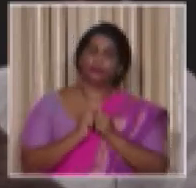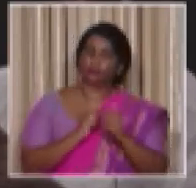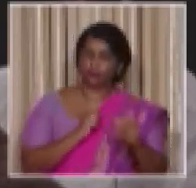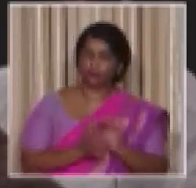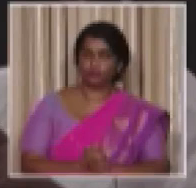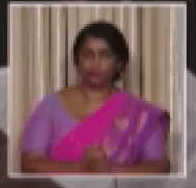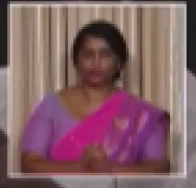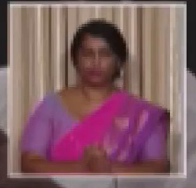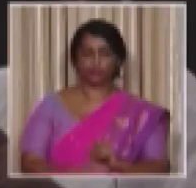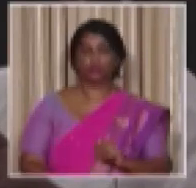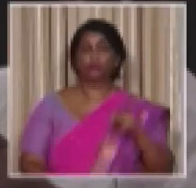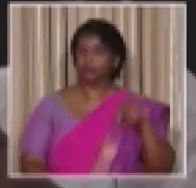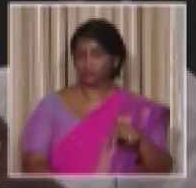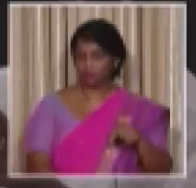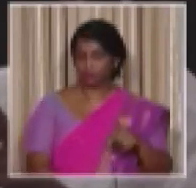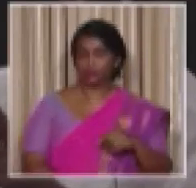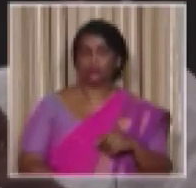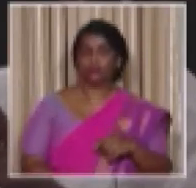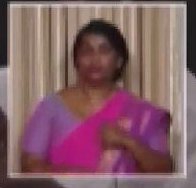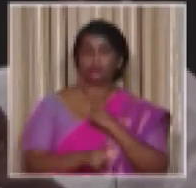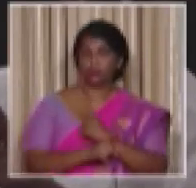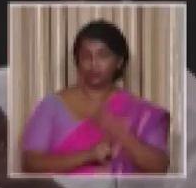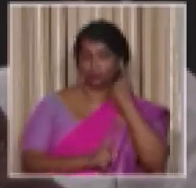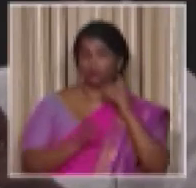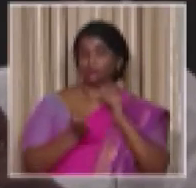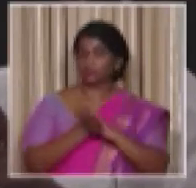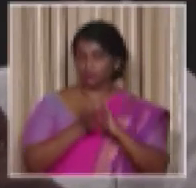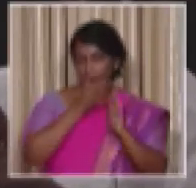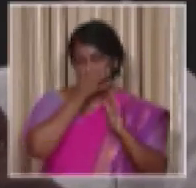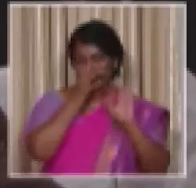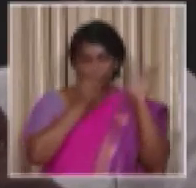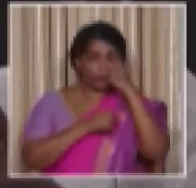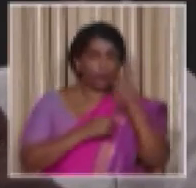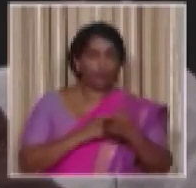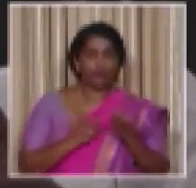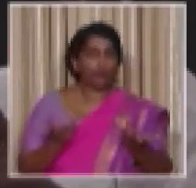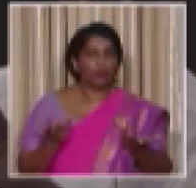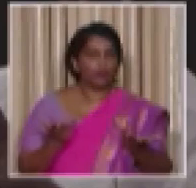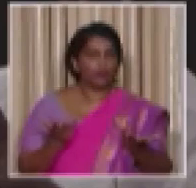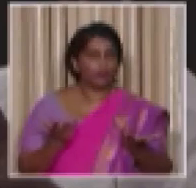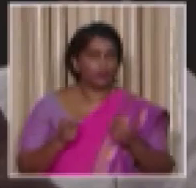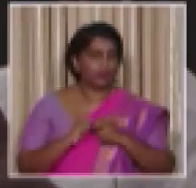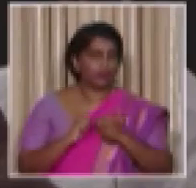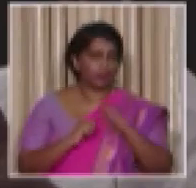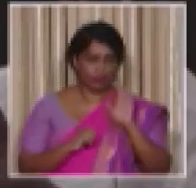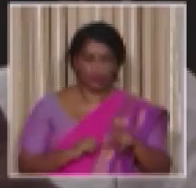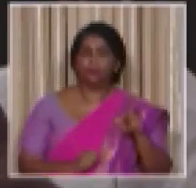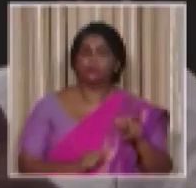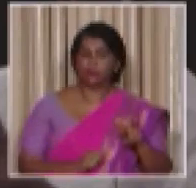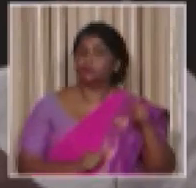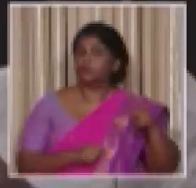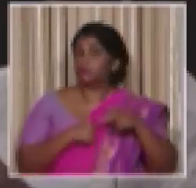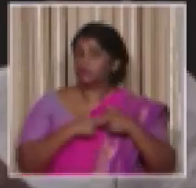යන්නේ. දැන් ගුරු අධ්‍යාපනඥ සේවයේ වැටුපට මොකද්ද විෂමතාවයක් ඇති වෙලා තියෙන්නේ.